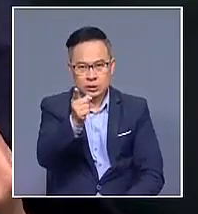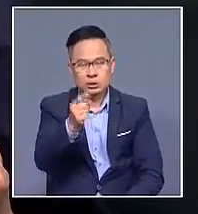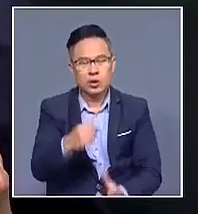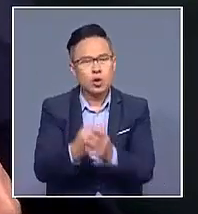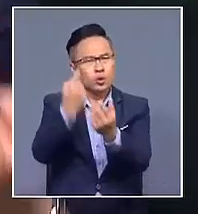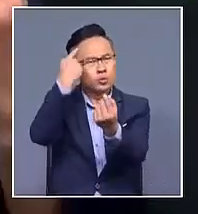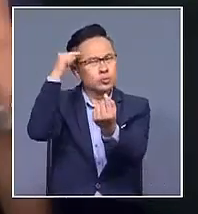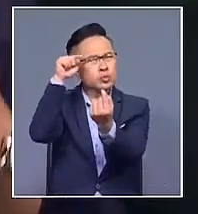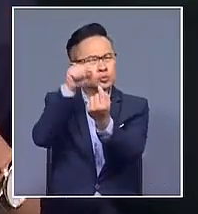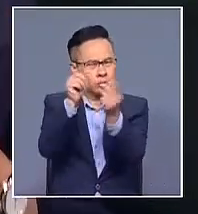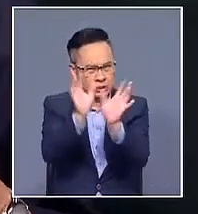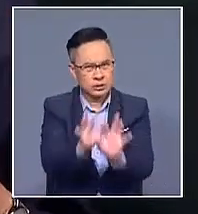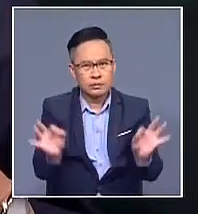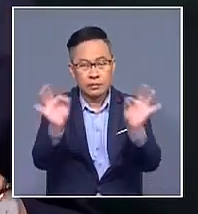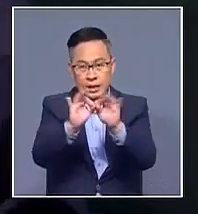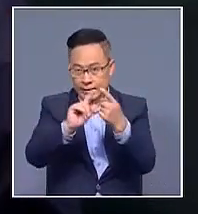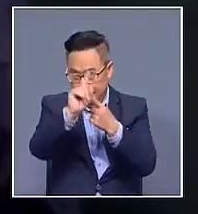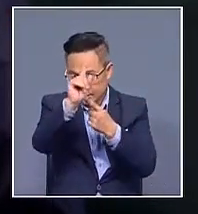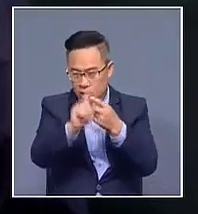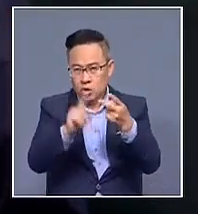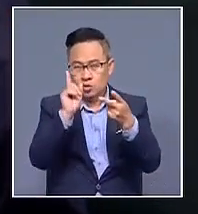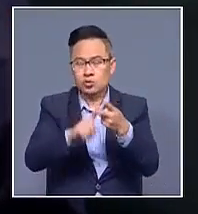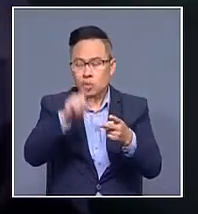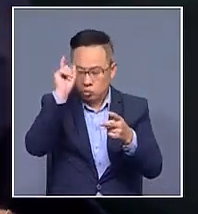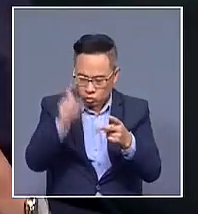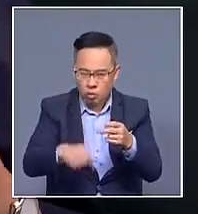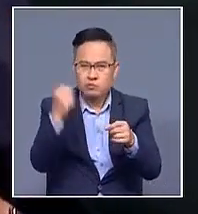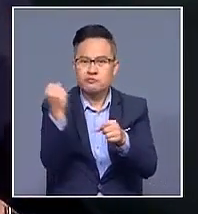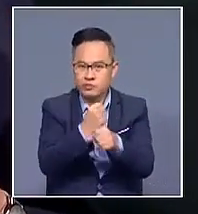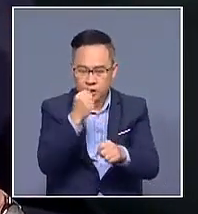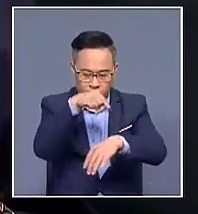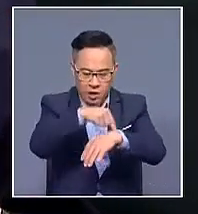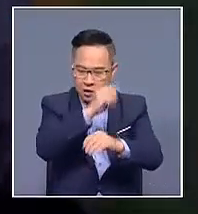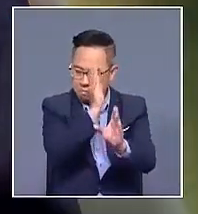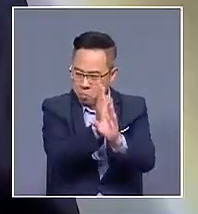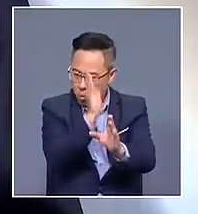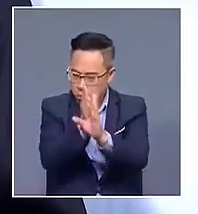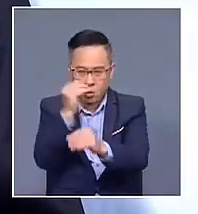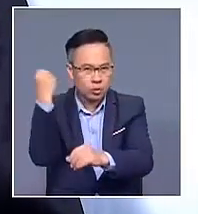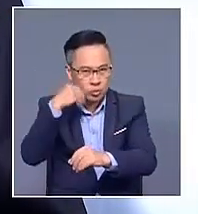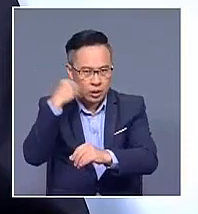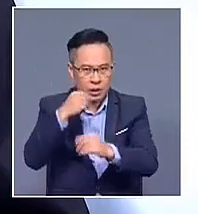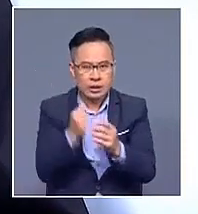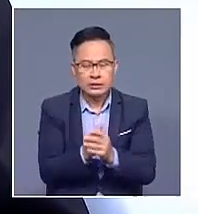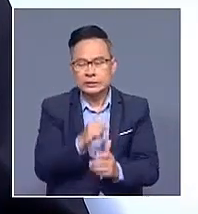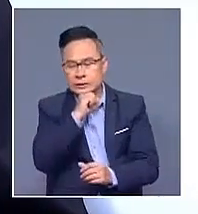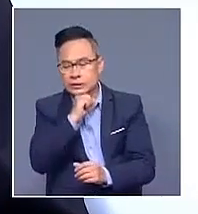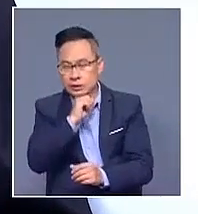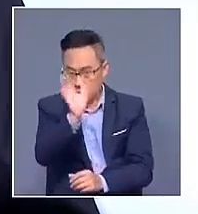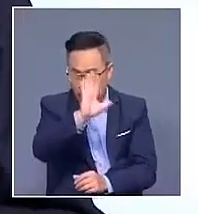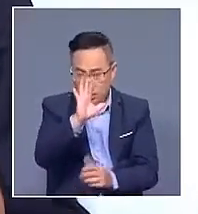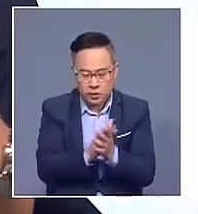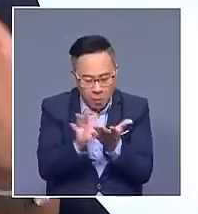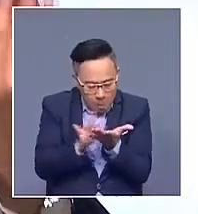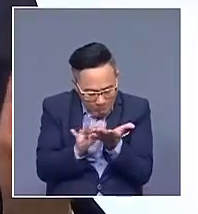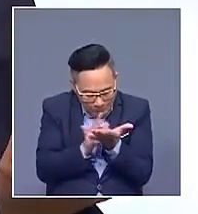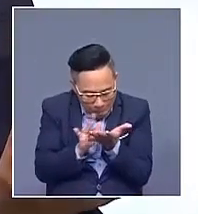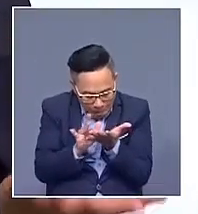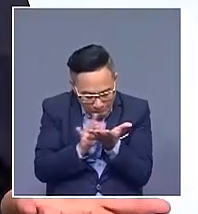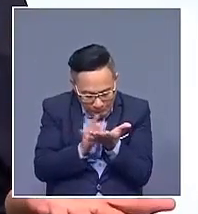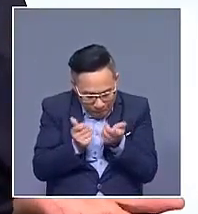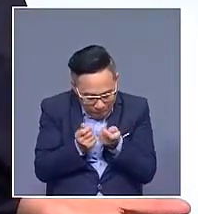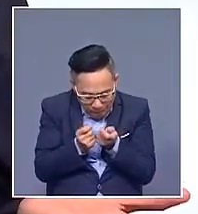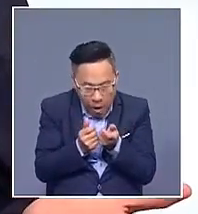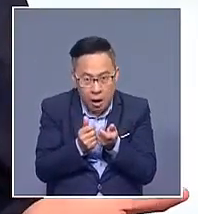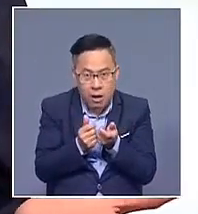าหมายแล้วหลังจากนั้นเด็กๆก็ต้องมีวินัยนะคะสามารถปกครองตัวเองที่จะแบบแทนที่จะไปเล่นโซเชียลหรือว่า